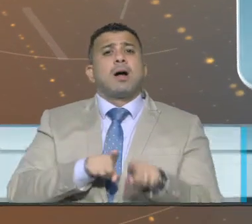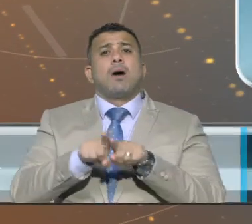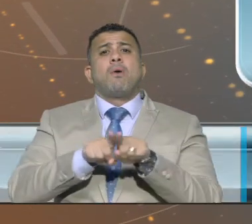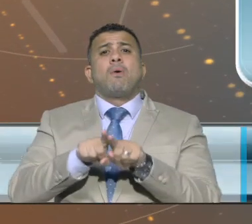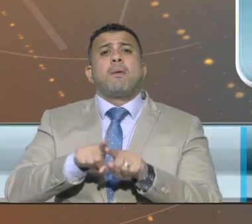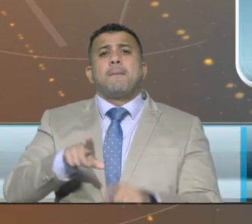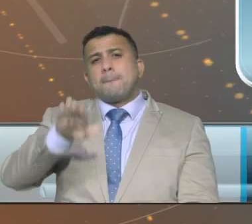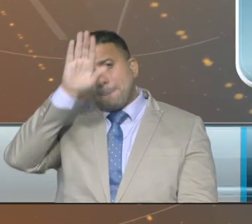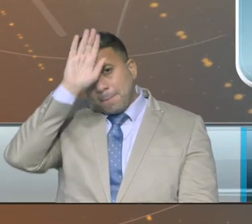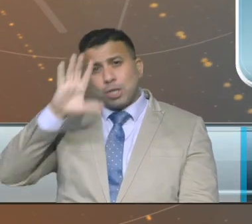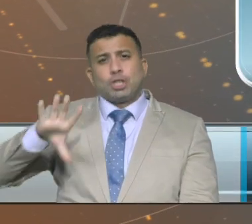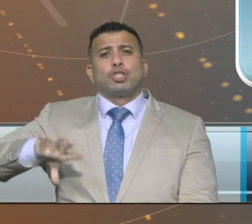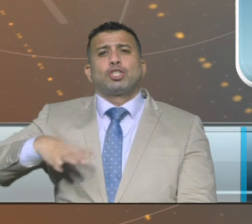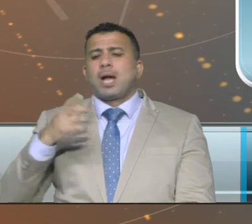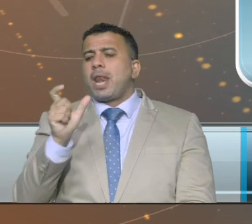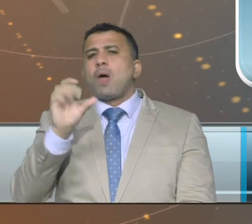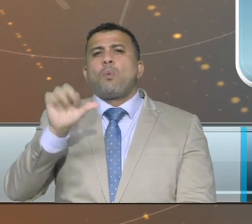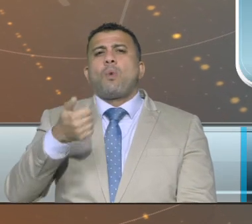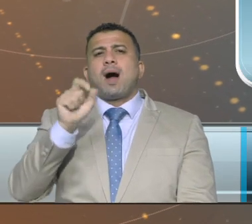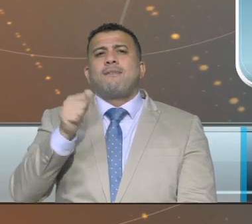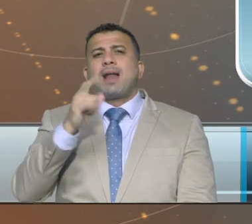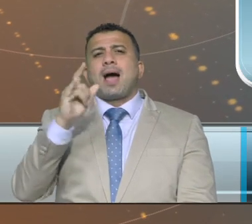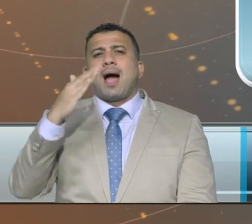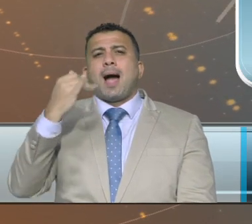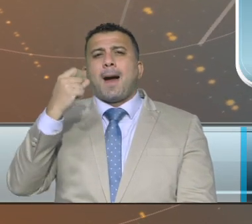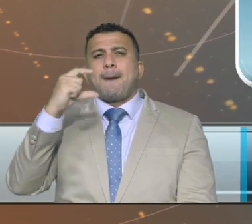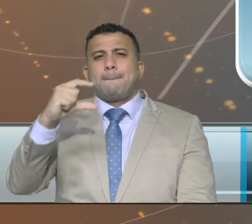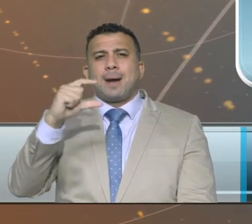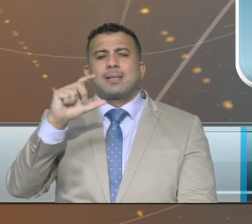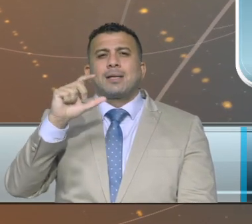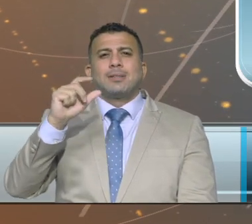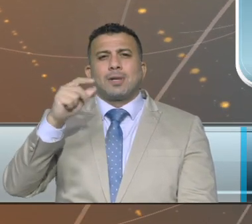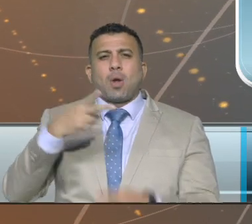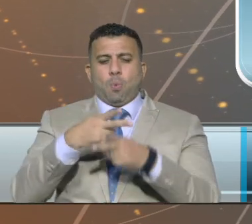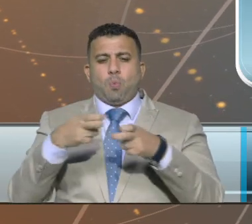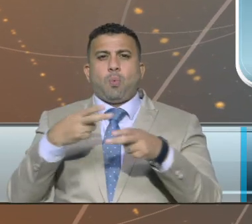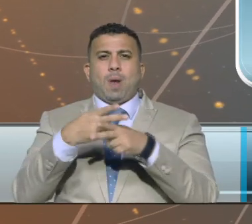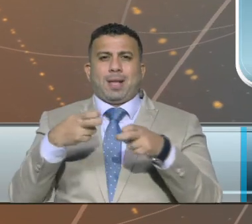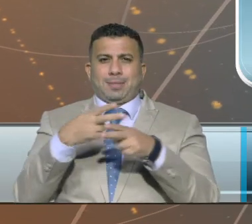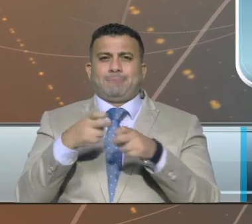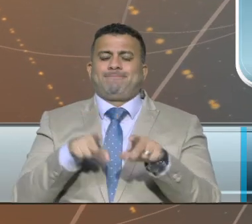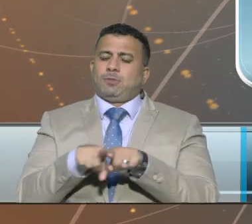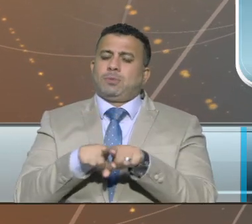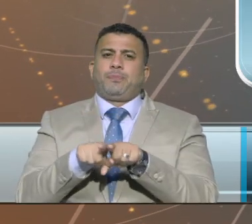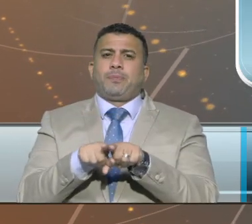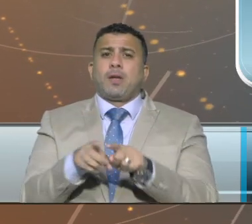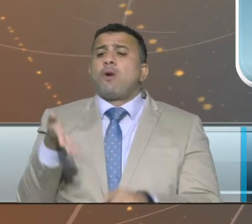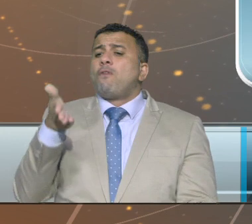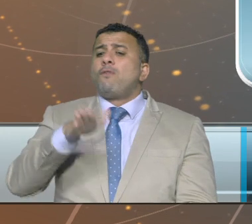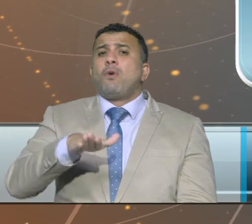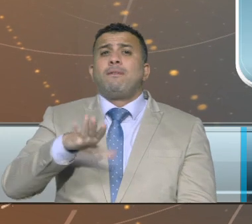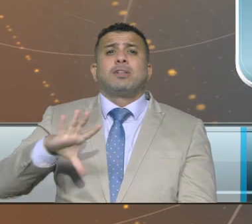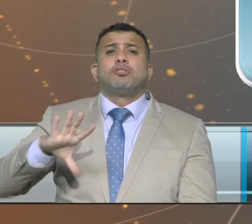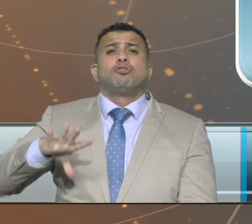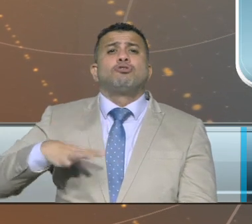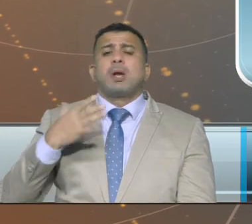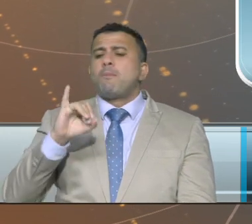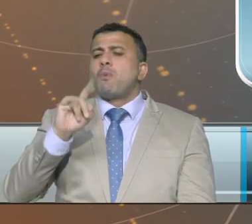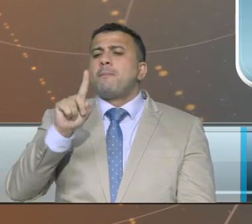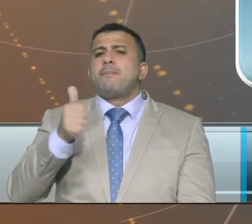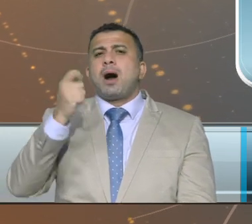تعزيه الى اخره صاحب السمو الشيخ نواف الاحمد الجابر الصباح امير دوله الكويت الشقيقه في